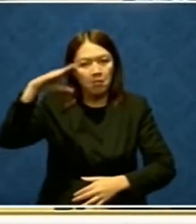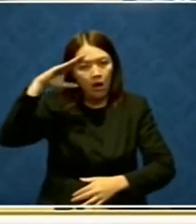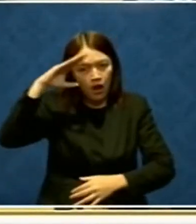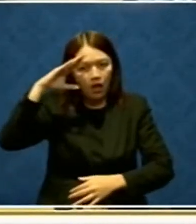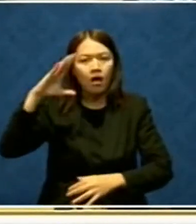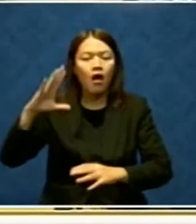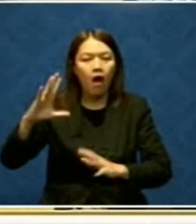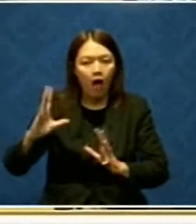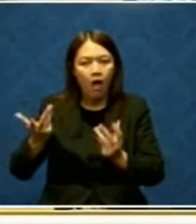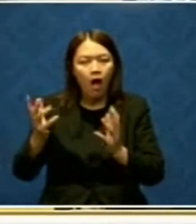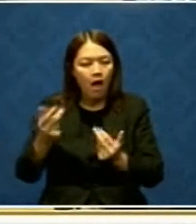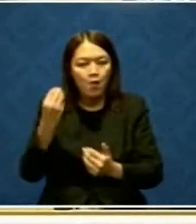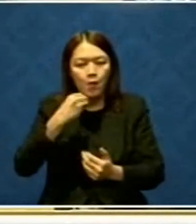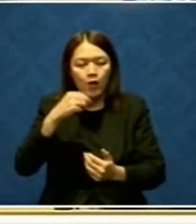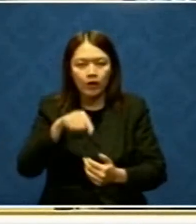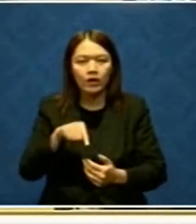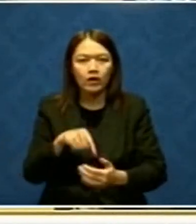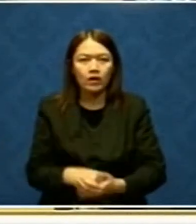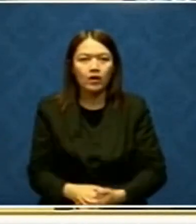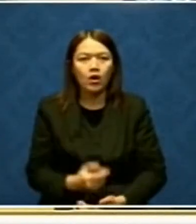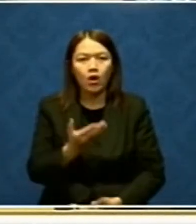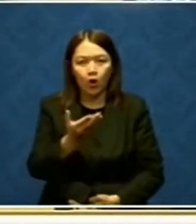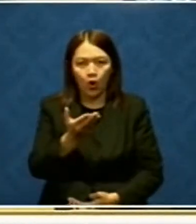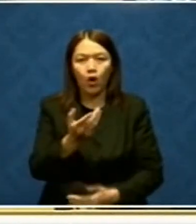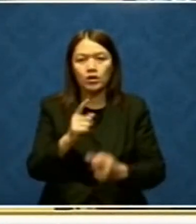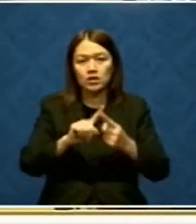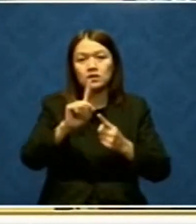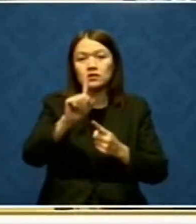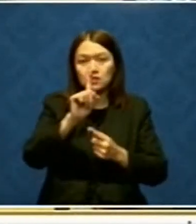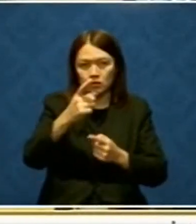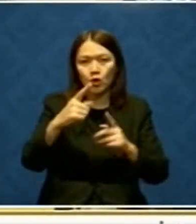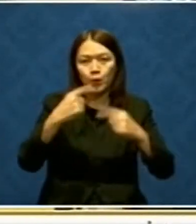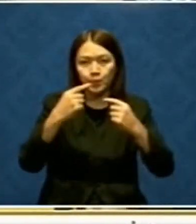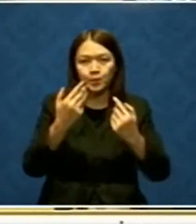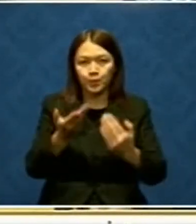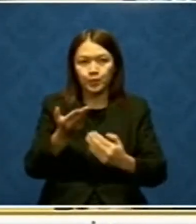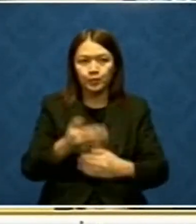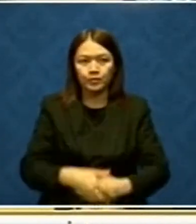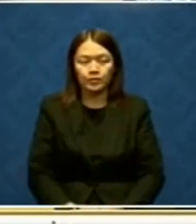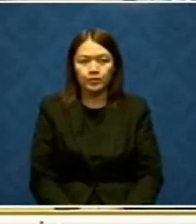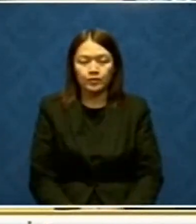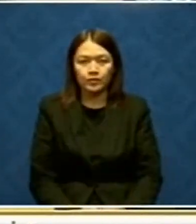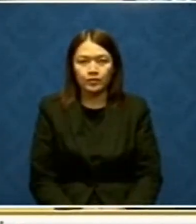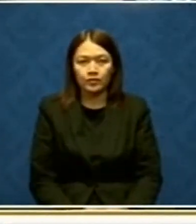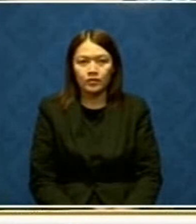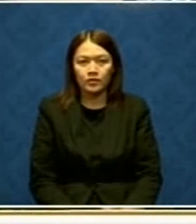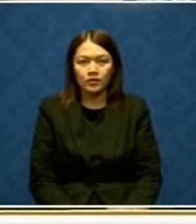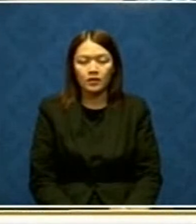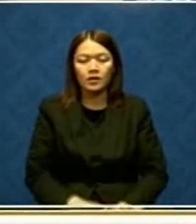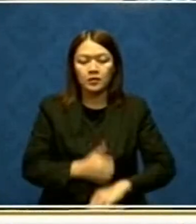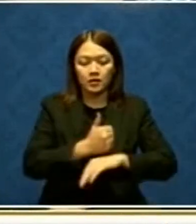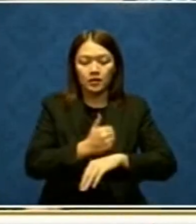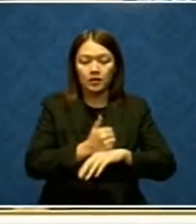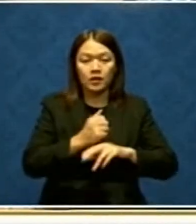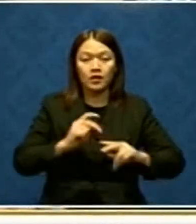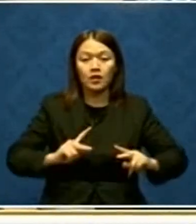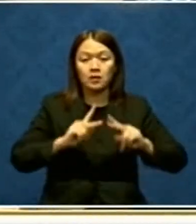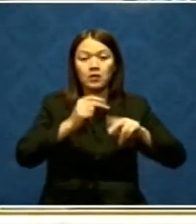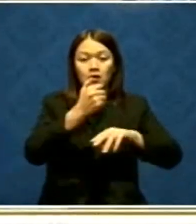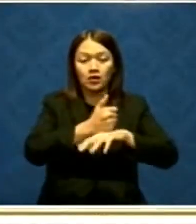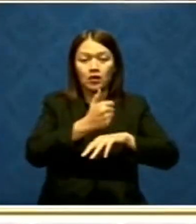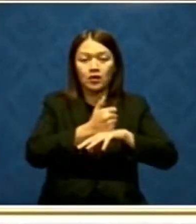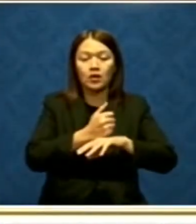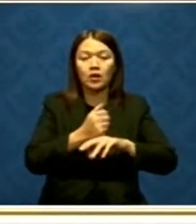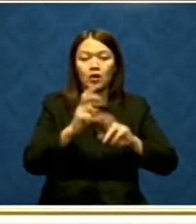ครับแล้วก็หายเยอะด้วยขอคำตอบข้อแรกครับท่านประธานครับ ก่อนที่ท่านรัฐมนตรีจะตอบผมขอเรียนข้อบังคับ